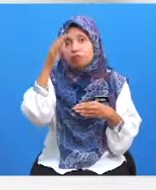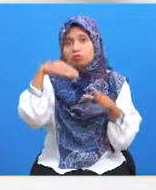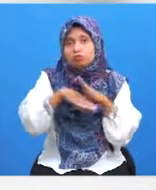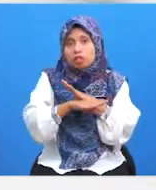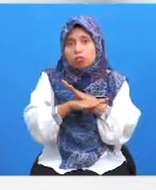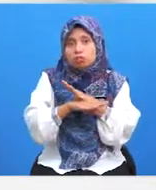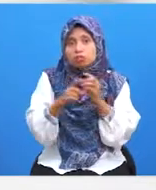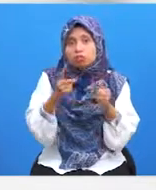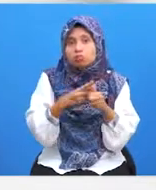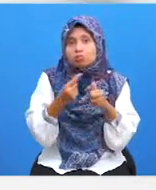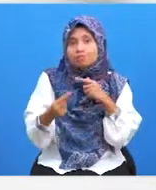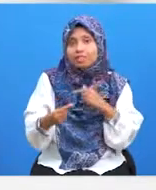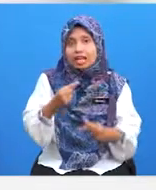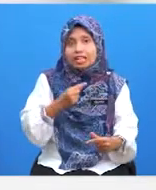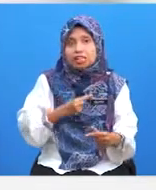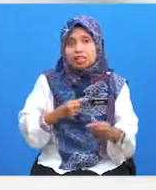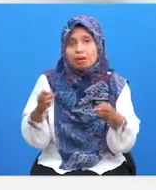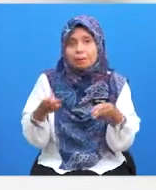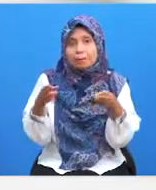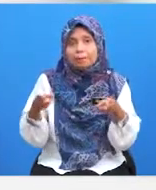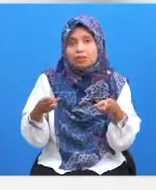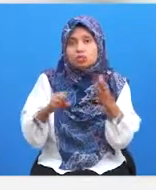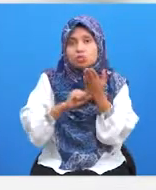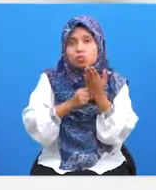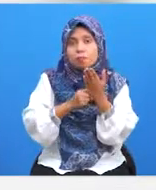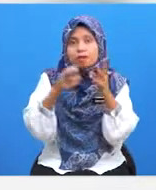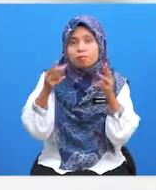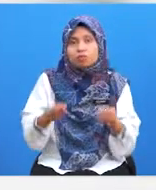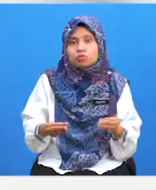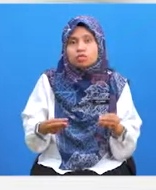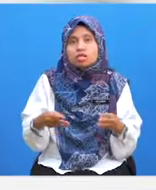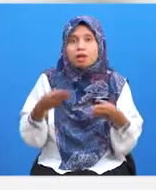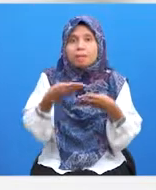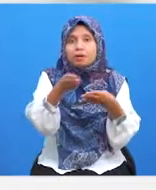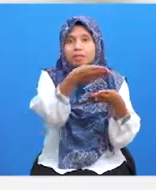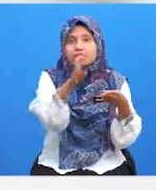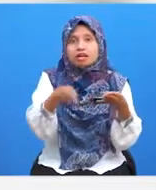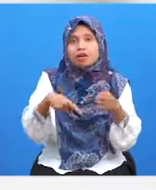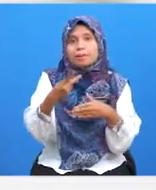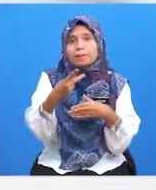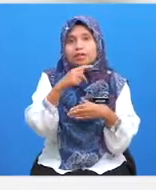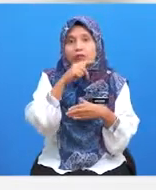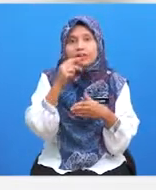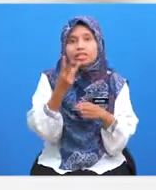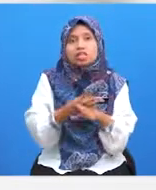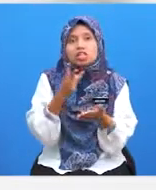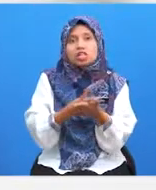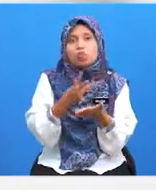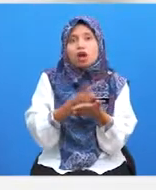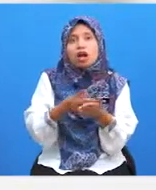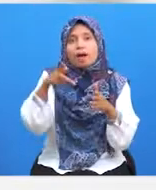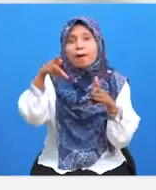sumber manusia pemasaran pengeluaran keuangan perekonomian teknologi maklumat serta